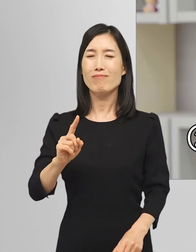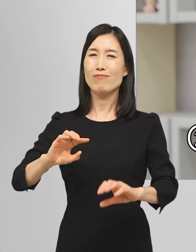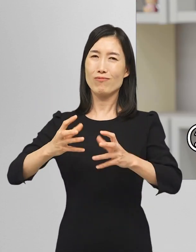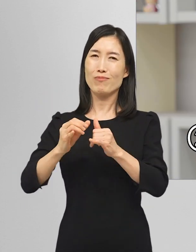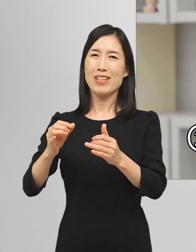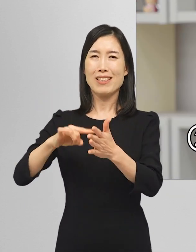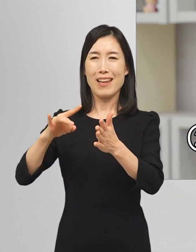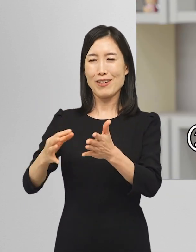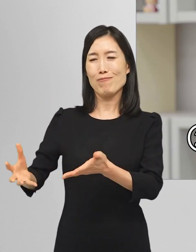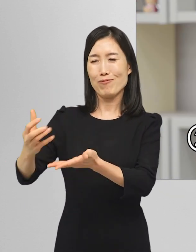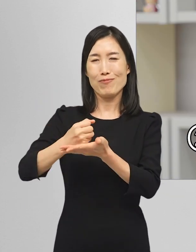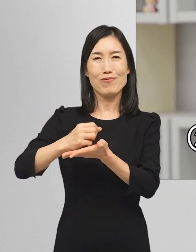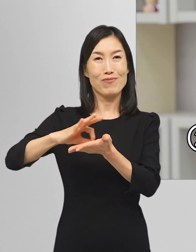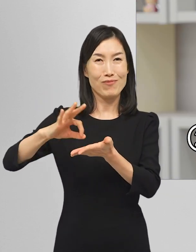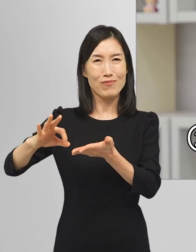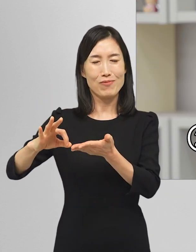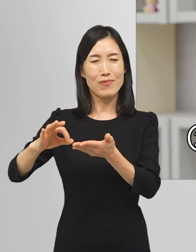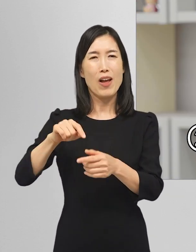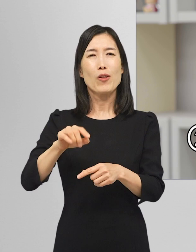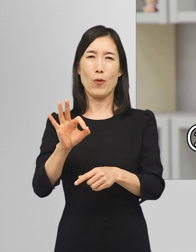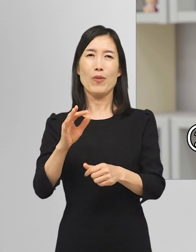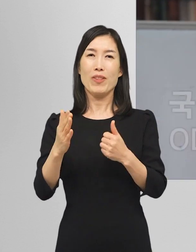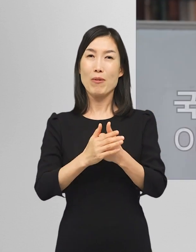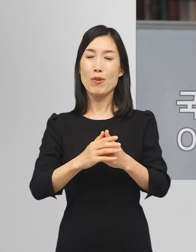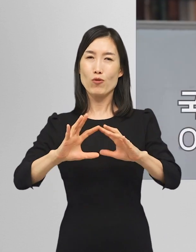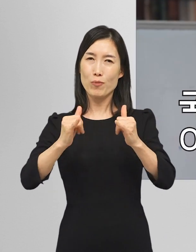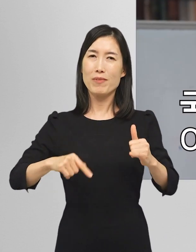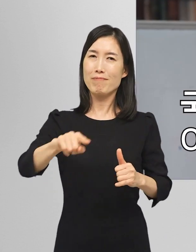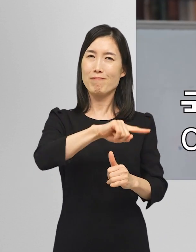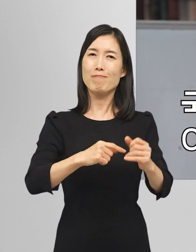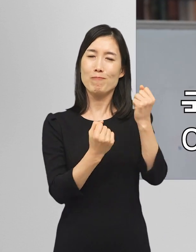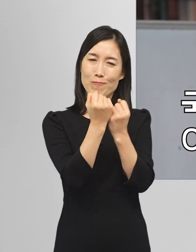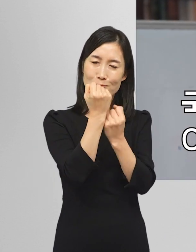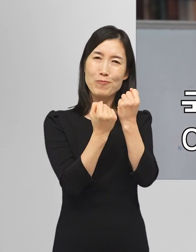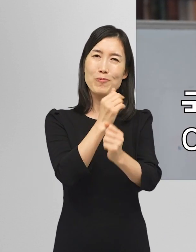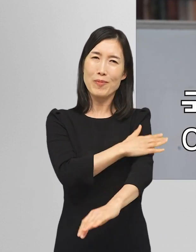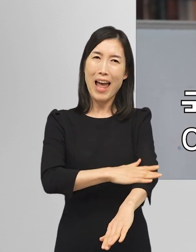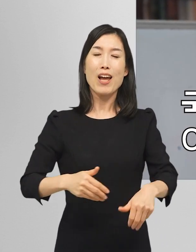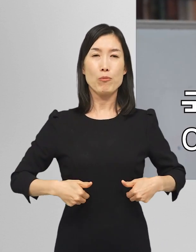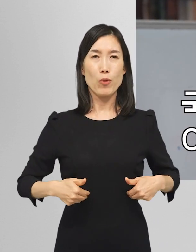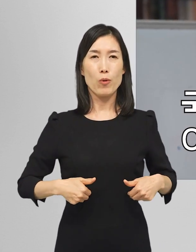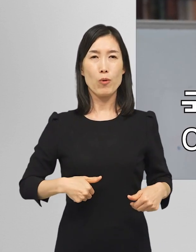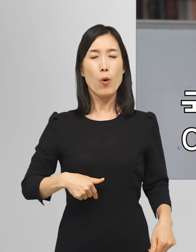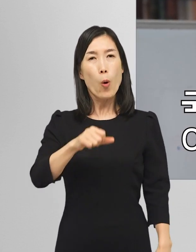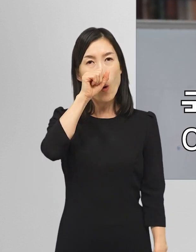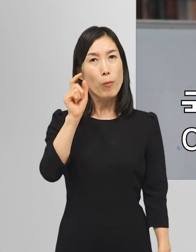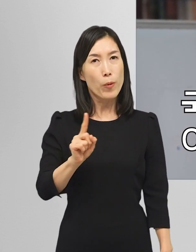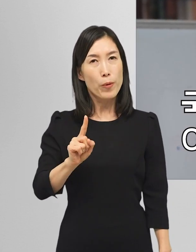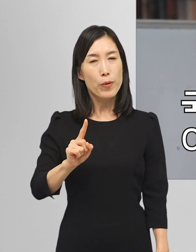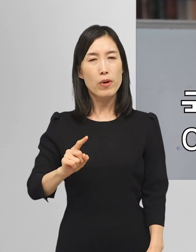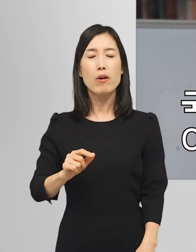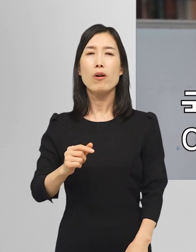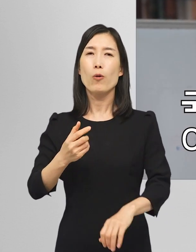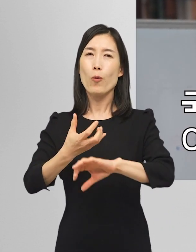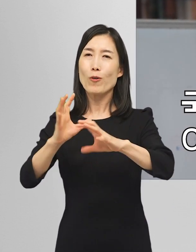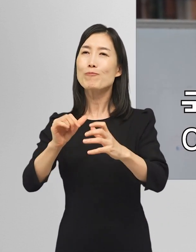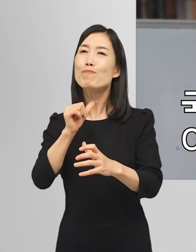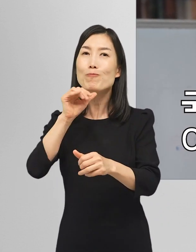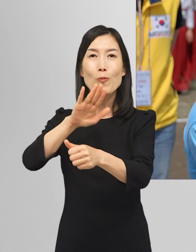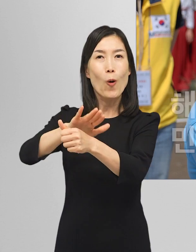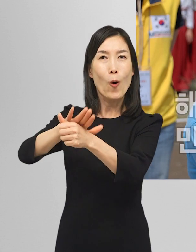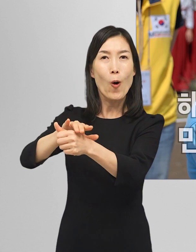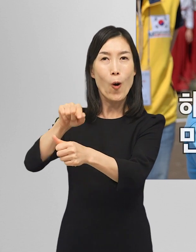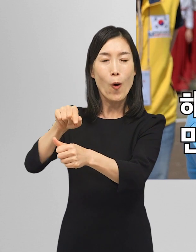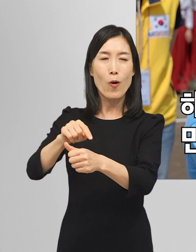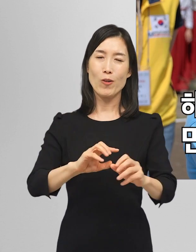인식과 지지도를 높이는 사업이 꼭 수반되어야 할 것 같습니다. 그 방법 중에 하나가 국민이 참여할 수 있는 일반 ODA 사업을 많이 만드는 것이라고